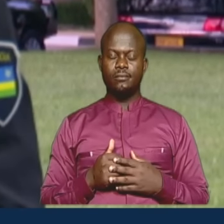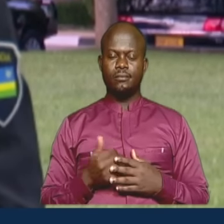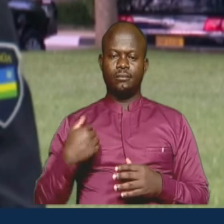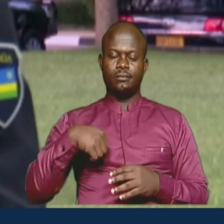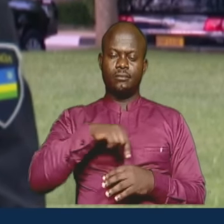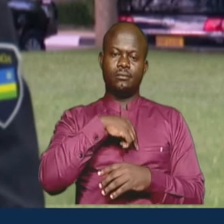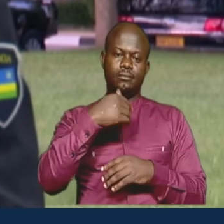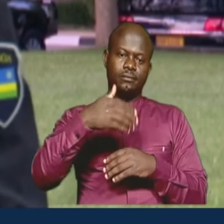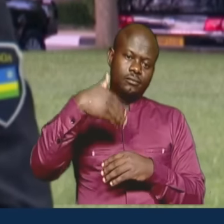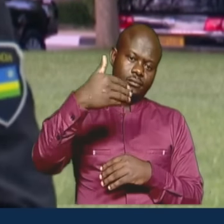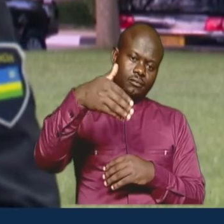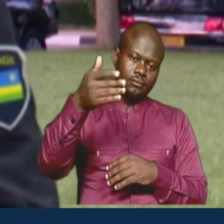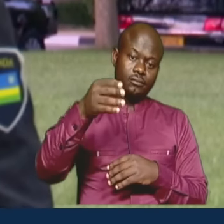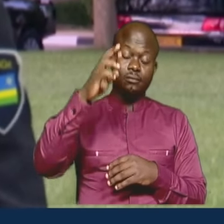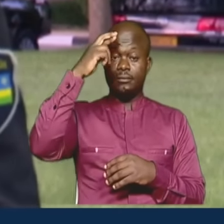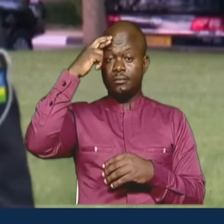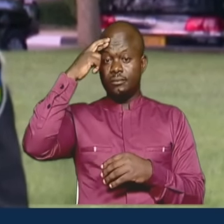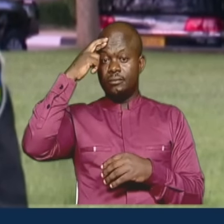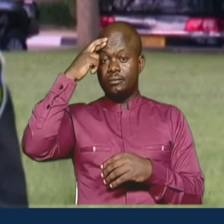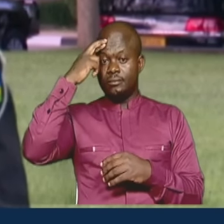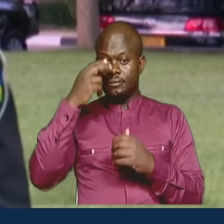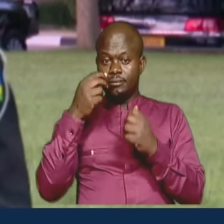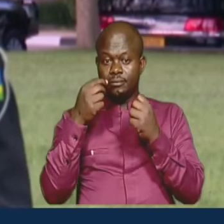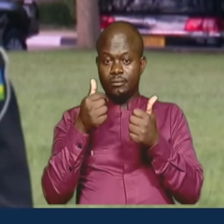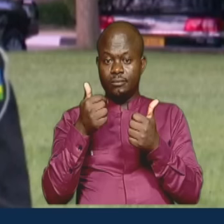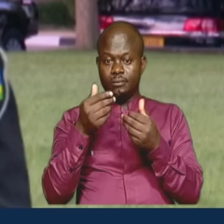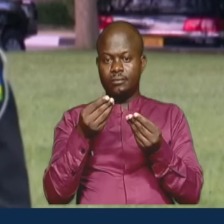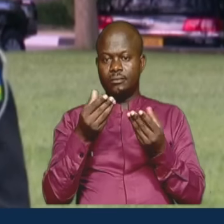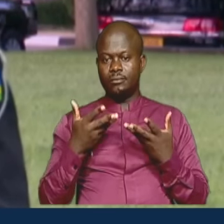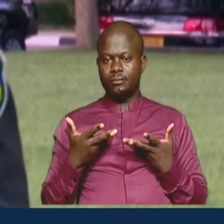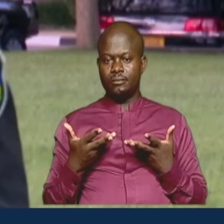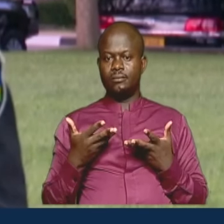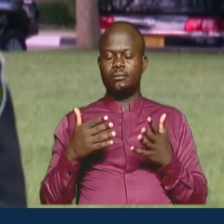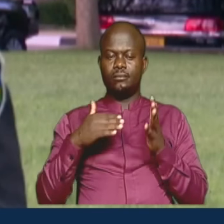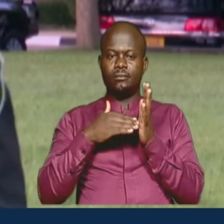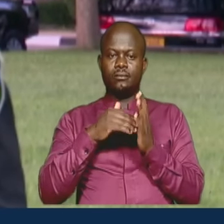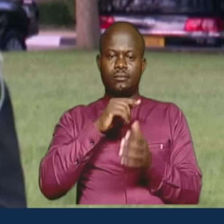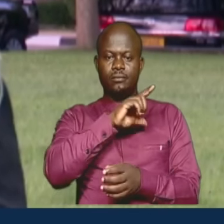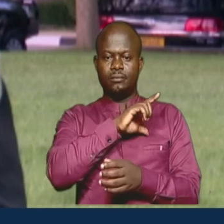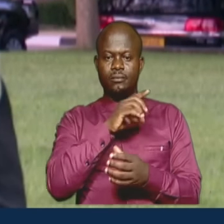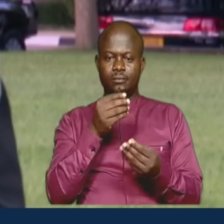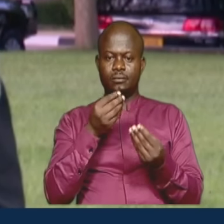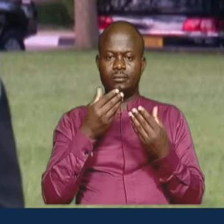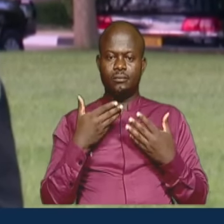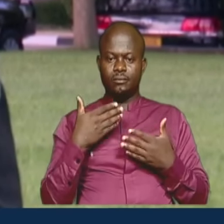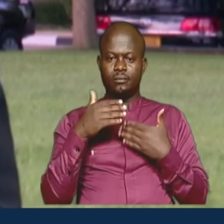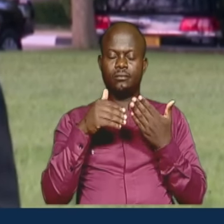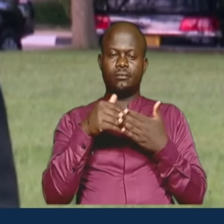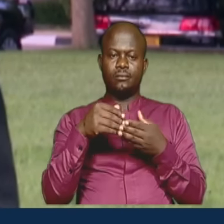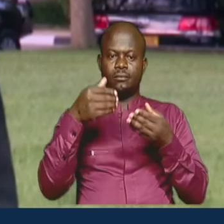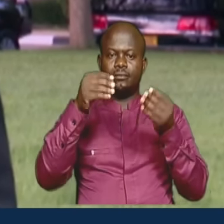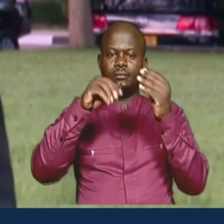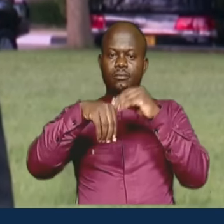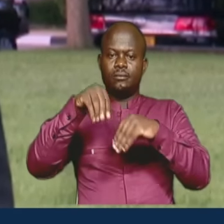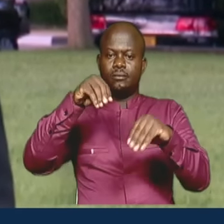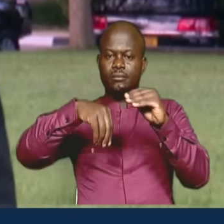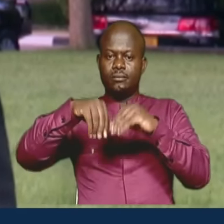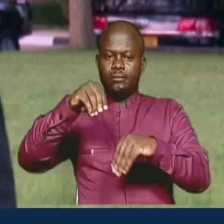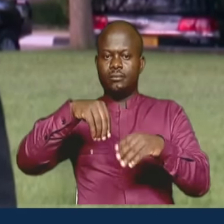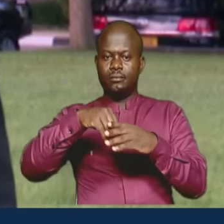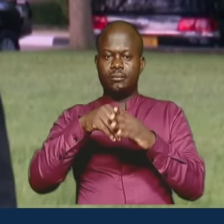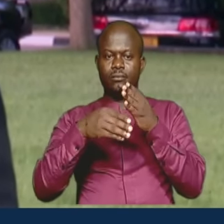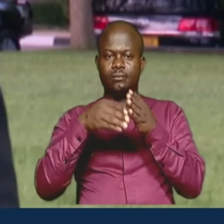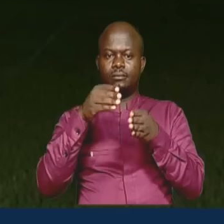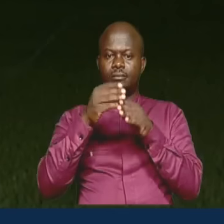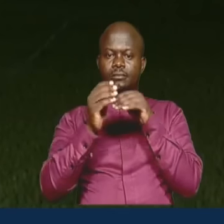Tuzahora tuzirikana neza yatugiriye n'amahirwe yaduhaye yo gutanga umusanzu mu kubaka